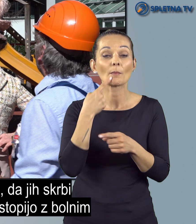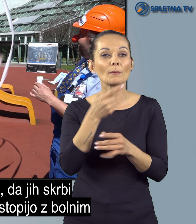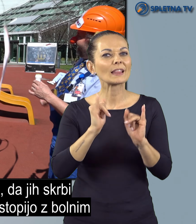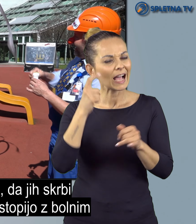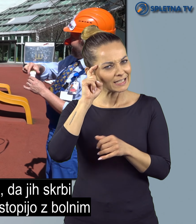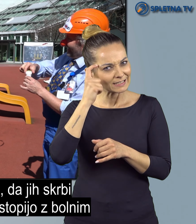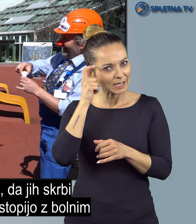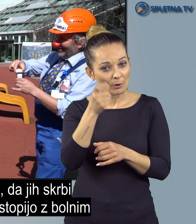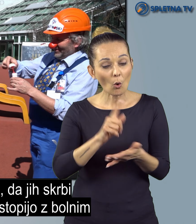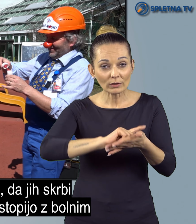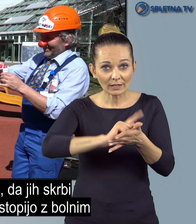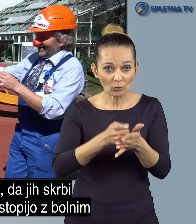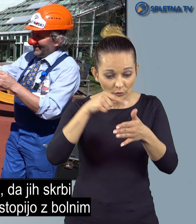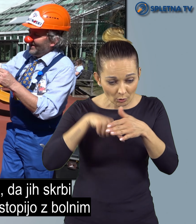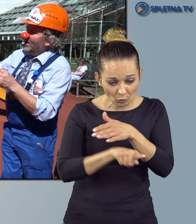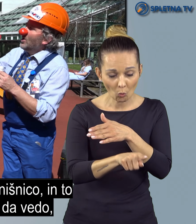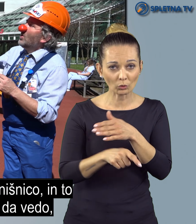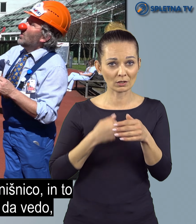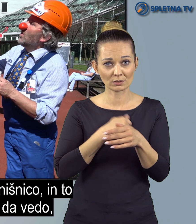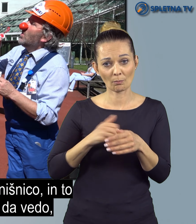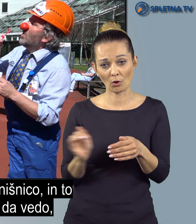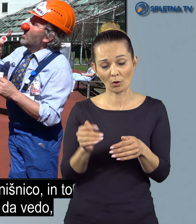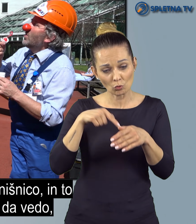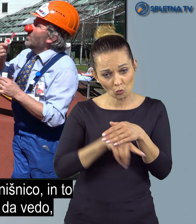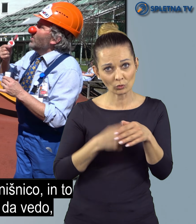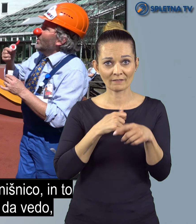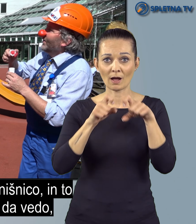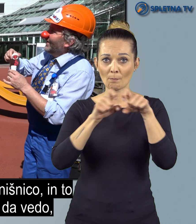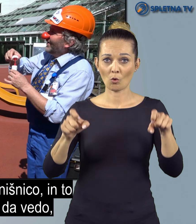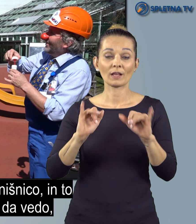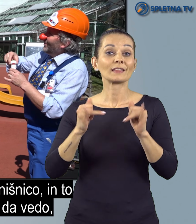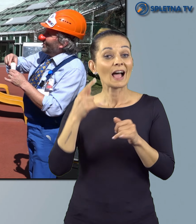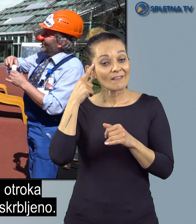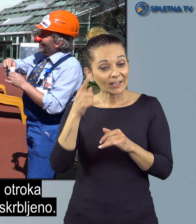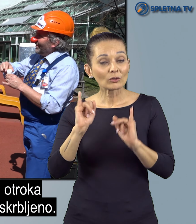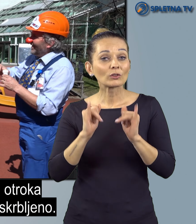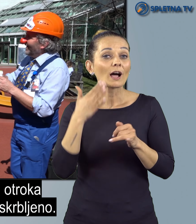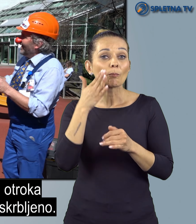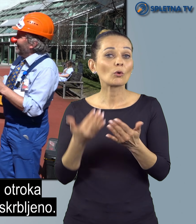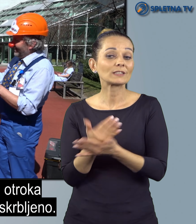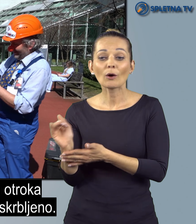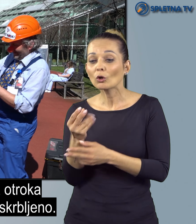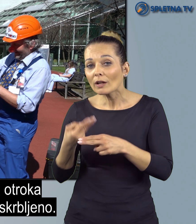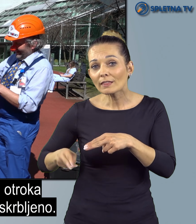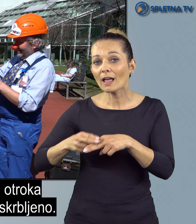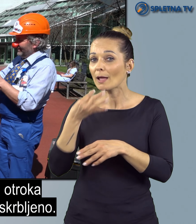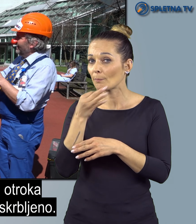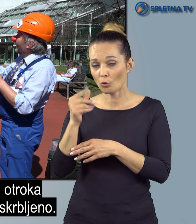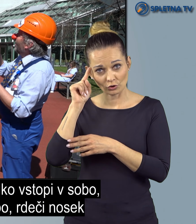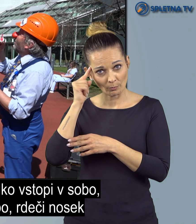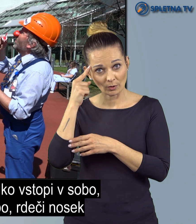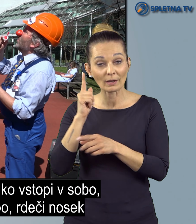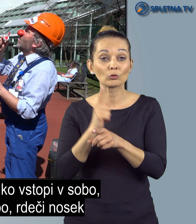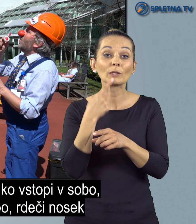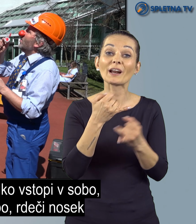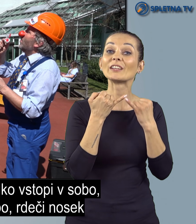jih skrbi od trenutka, ko vstopijo z bolanim otrokom v bolnišnico in to kljub temu, da vedo, da bo za otroka najbolje poskrbljeno. Pravijo pa